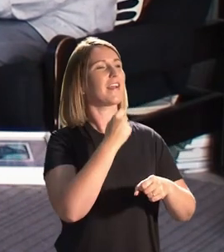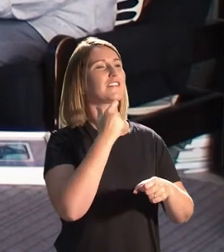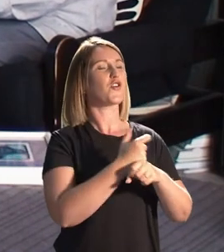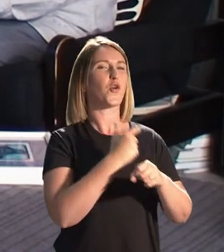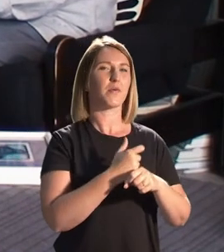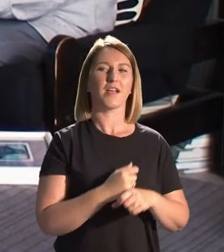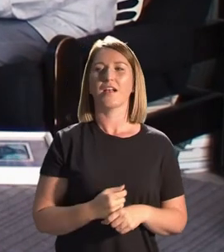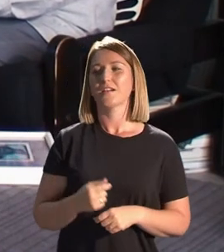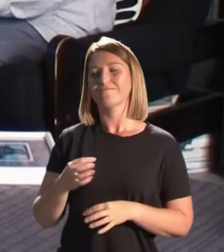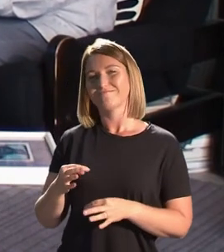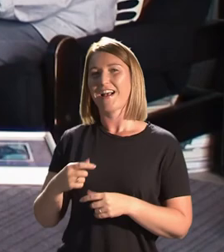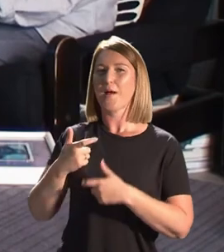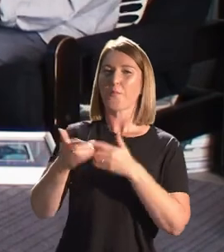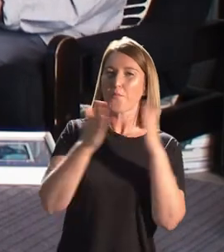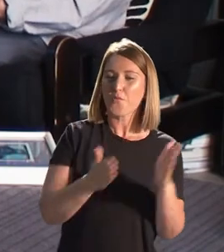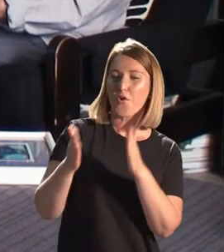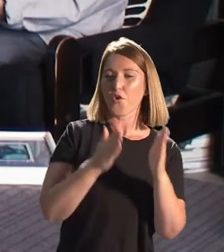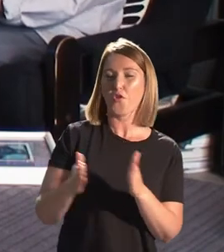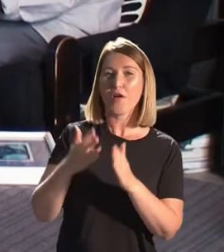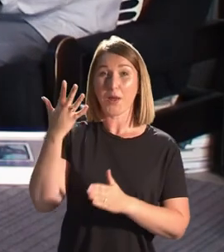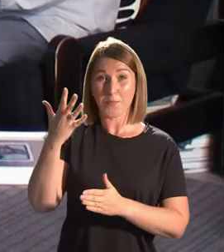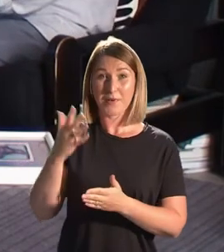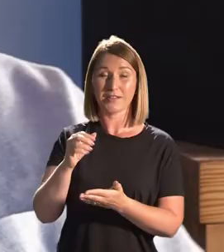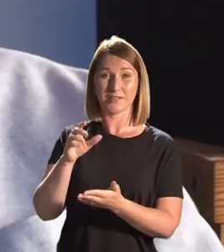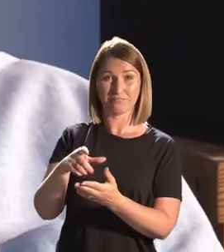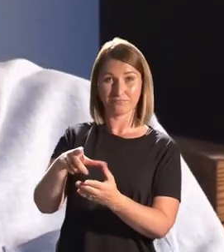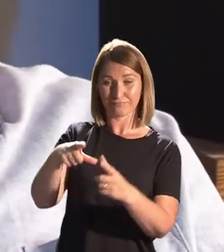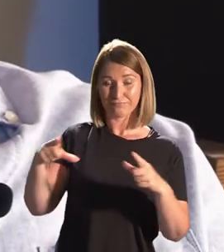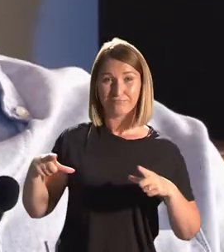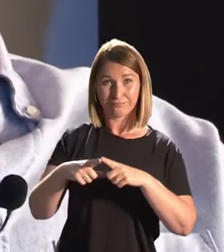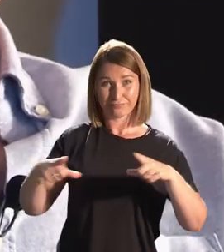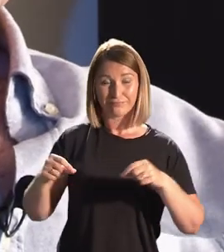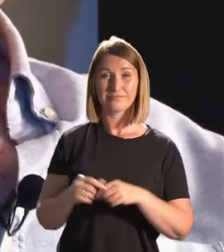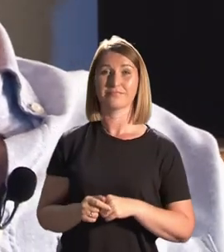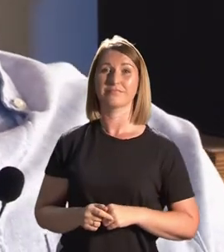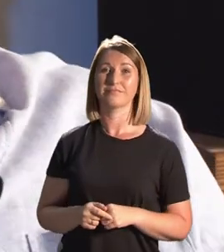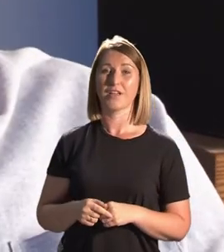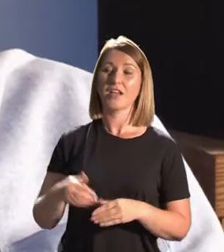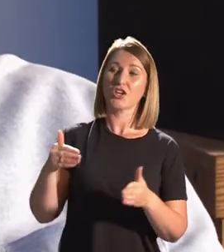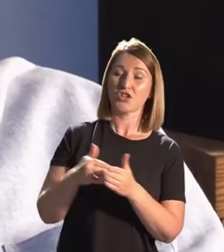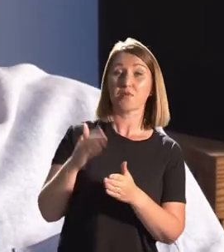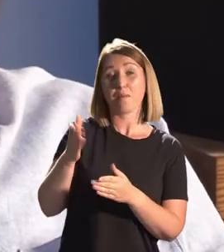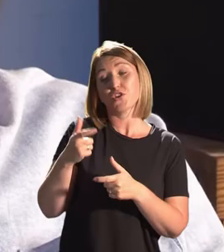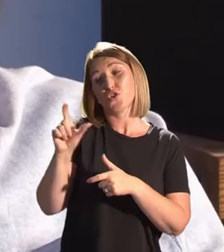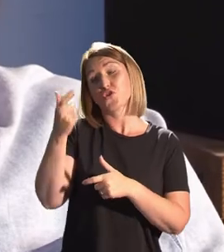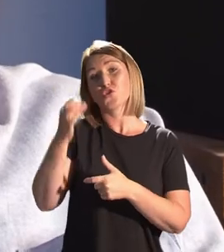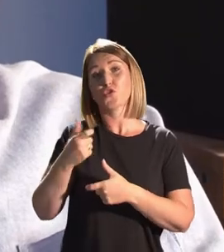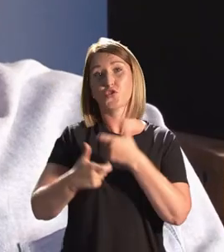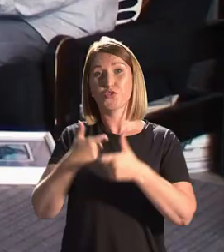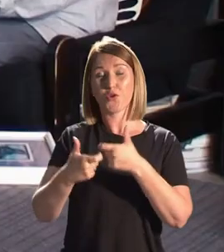Pogruntowałem 5 blejtramów, które zamówiłem przez internet. No i potem trzeba coś będzie z tym